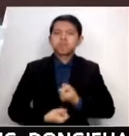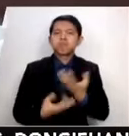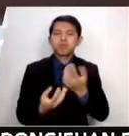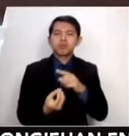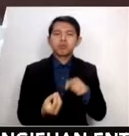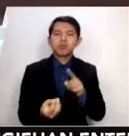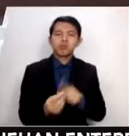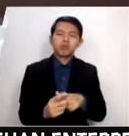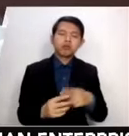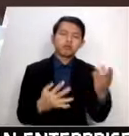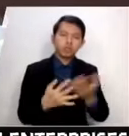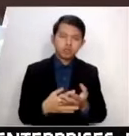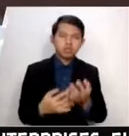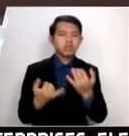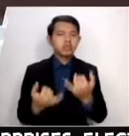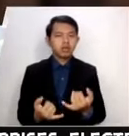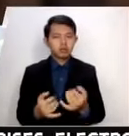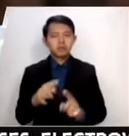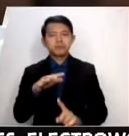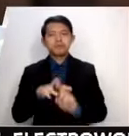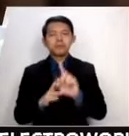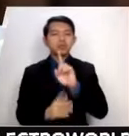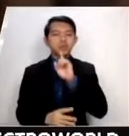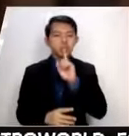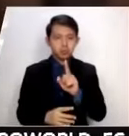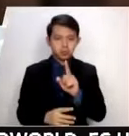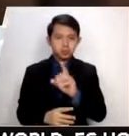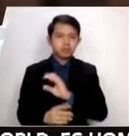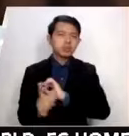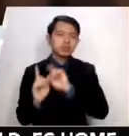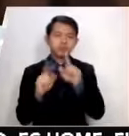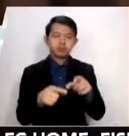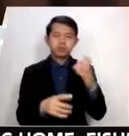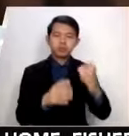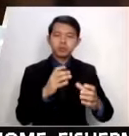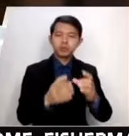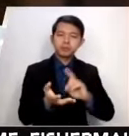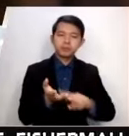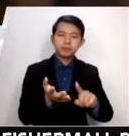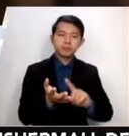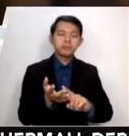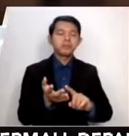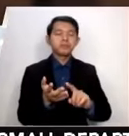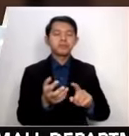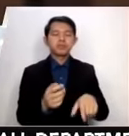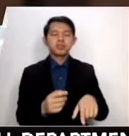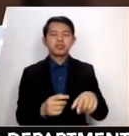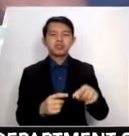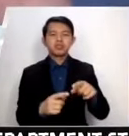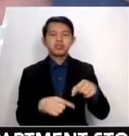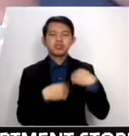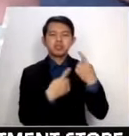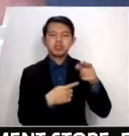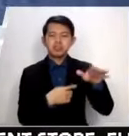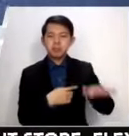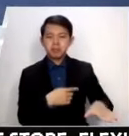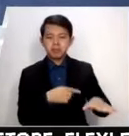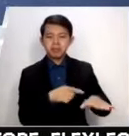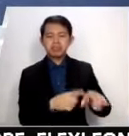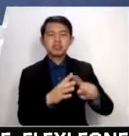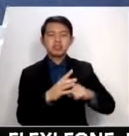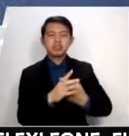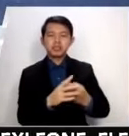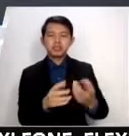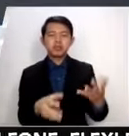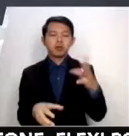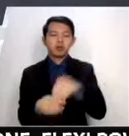lumabas na po talaga at nag-arraign. Bata pa lamang daw si Amanda ng ma-recruit sa KOJC sa Davao. Nung una'y nagbebenta siya ng mga